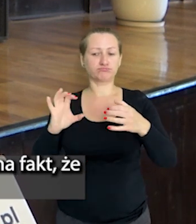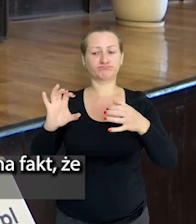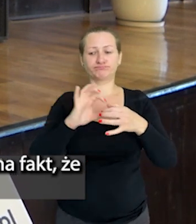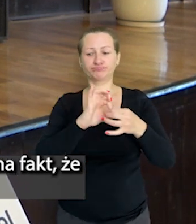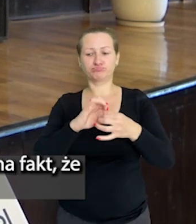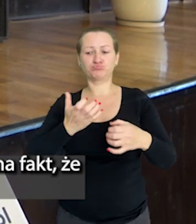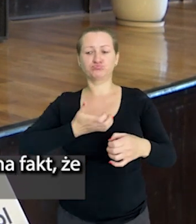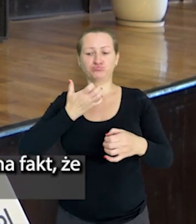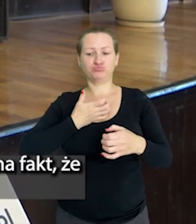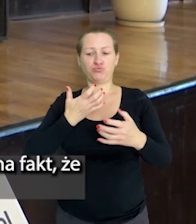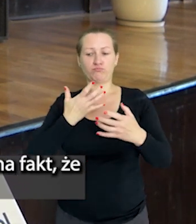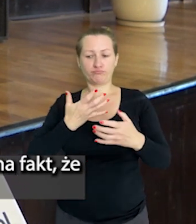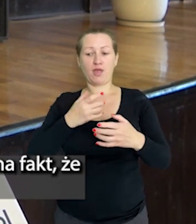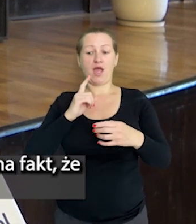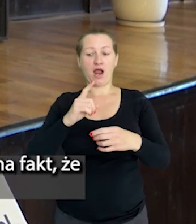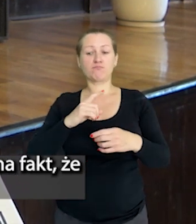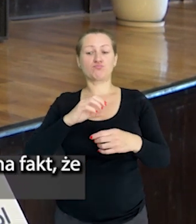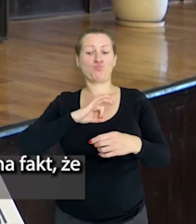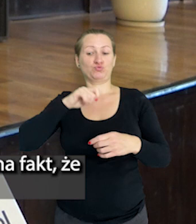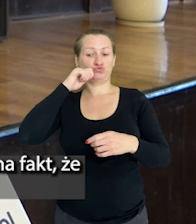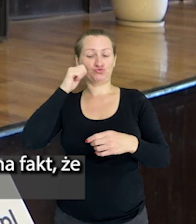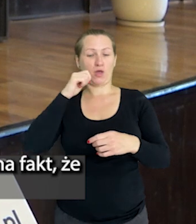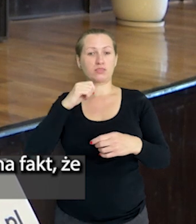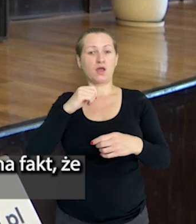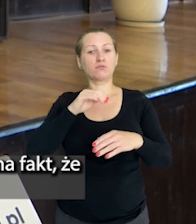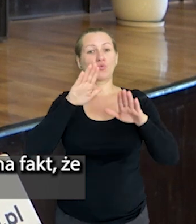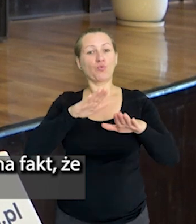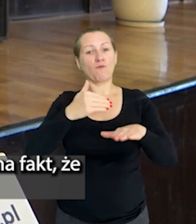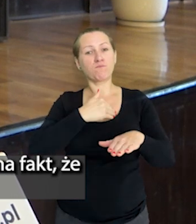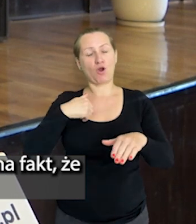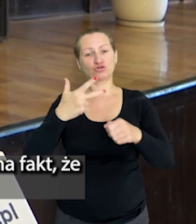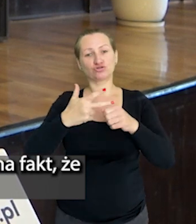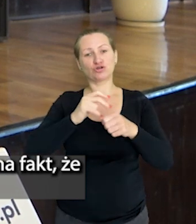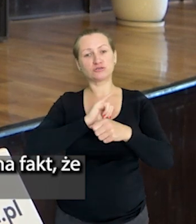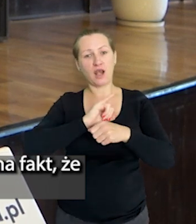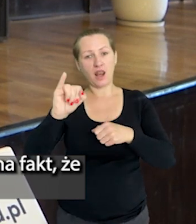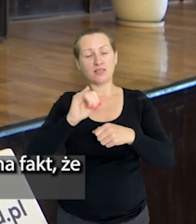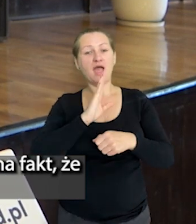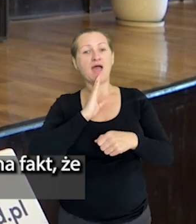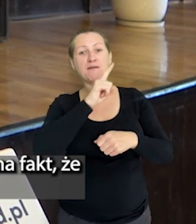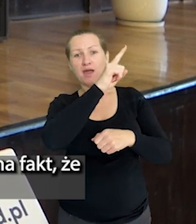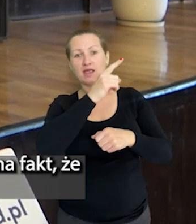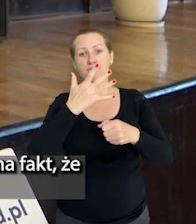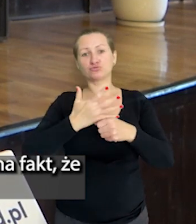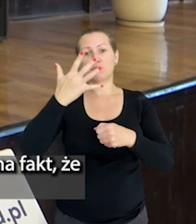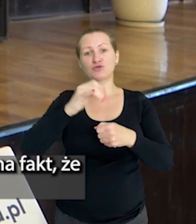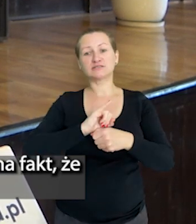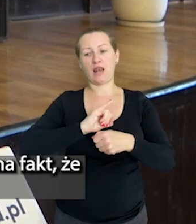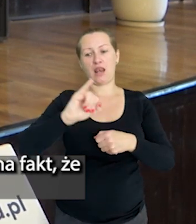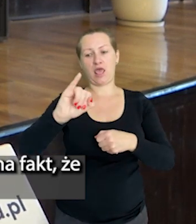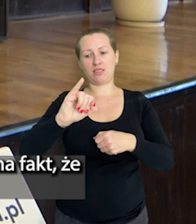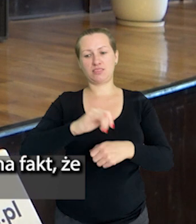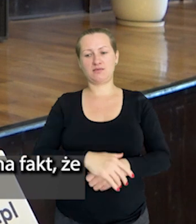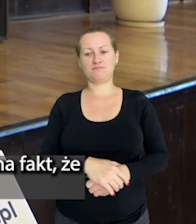really feel very connected to this place. And I feel that the fact that